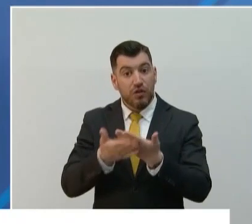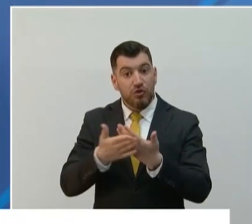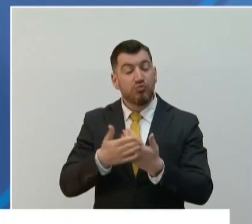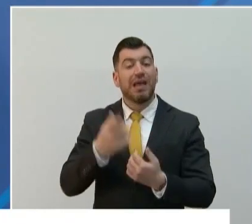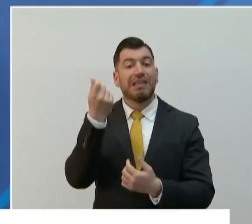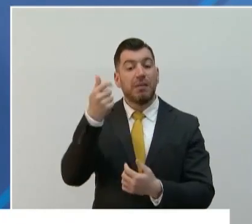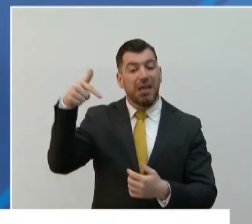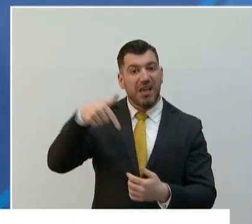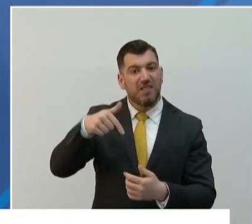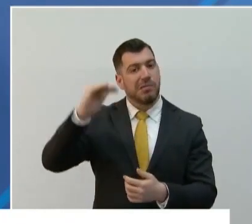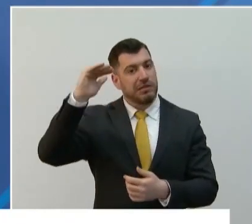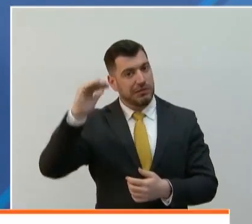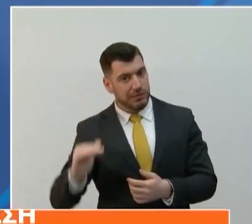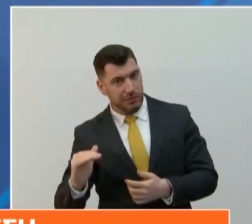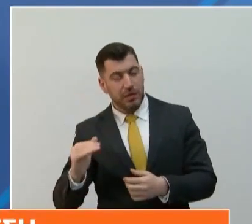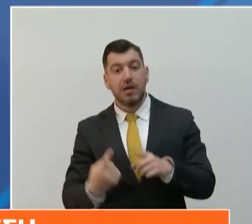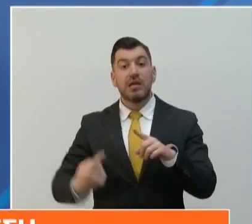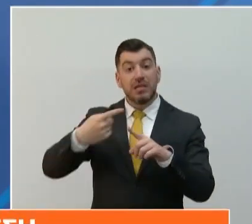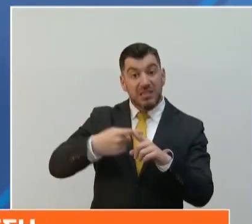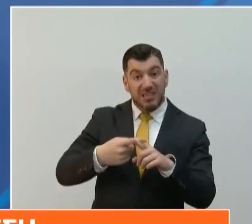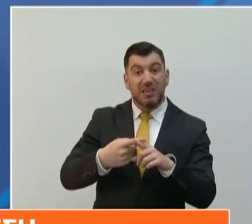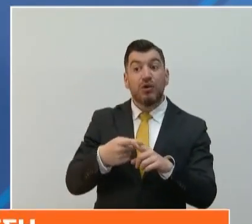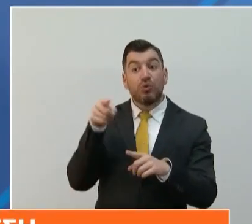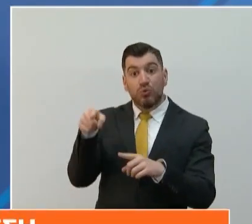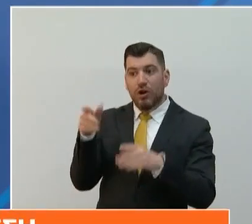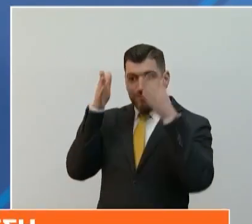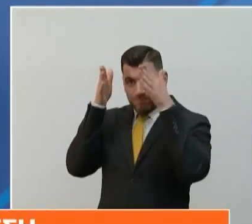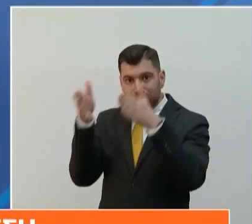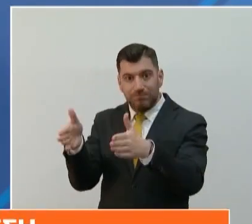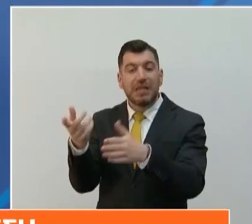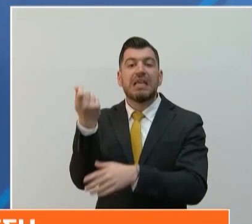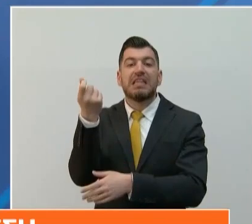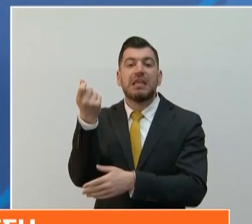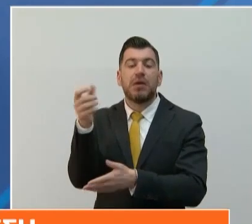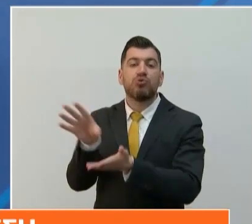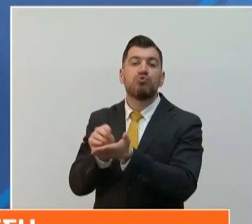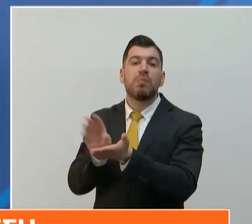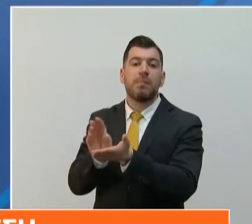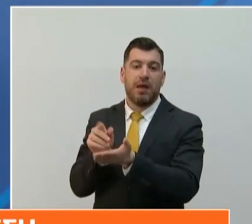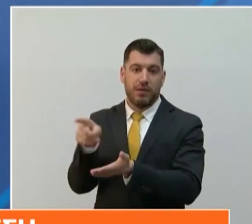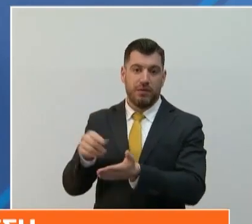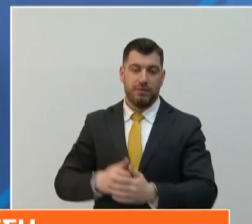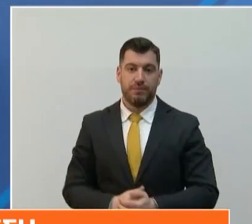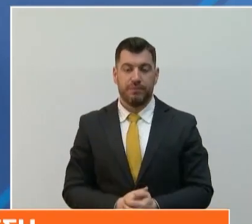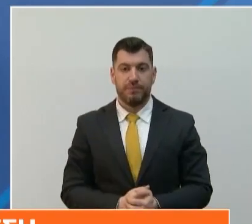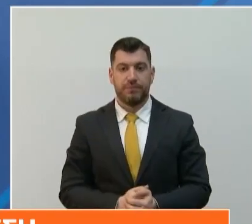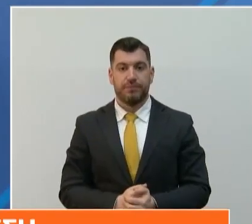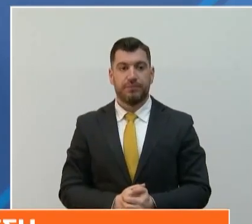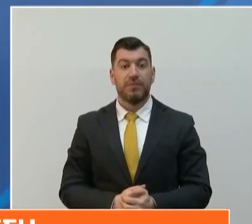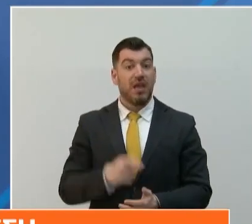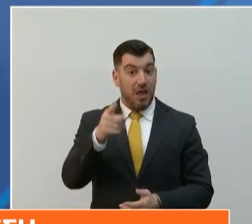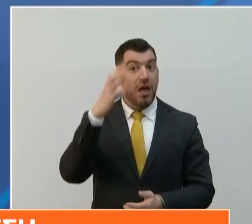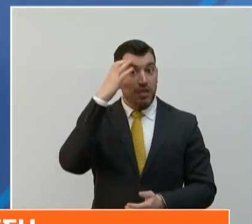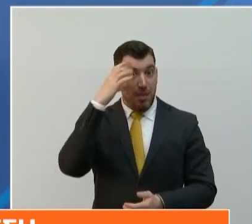έλεγα σήμερα, αφορά τις τιμές στα σούπερ μάρκετ. Και εκεί έχουν γίνει σημαντικά πράγματα. Θέλω να θυμίσω ότι το καλάθι του